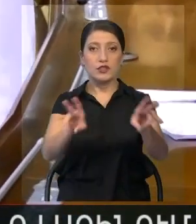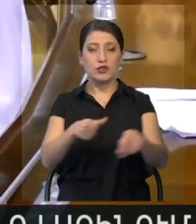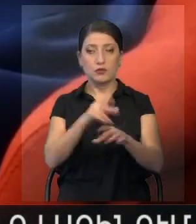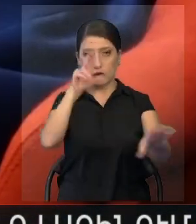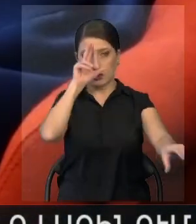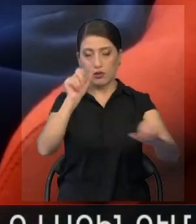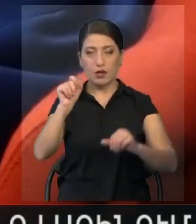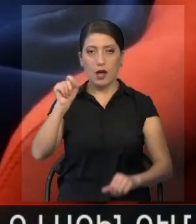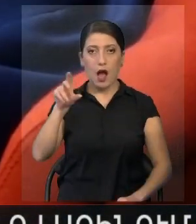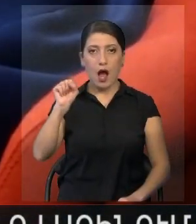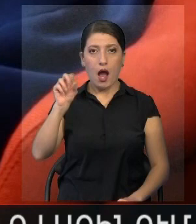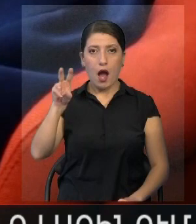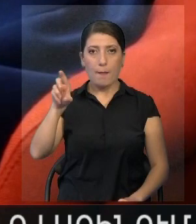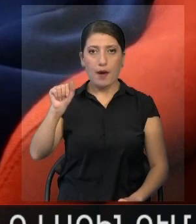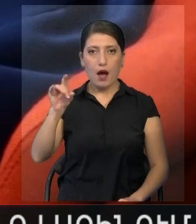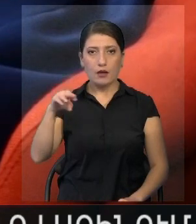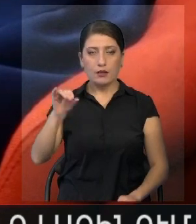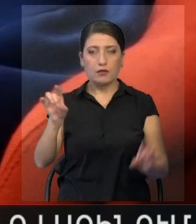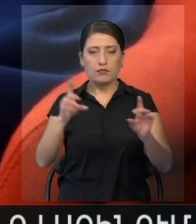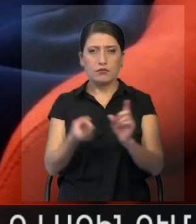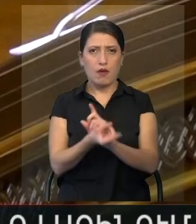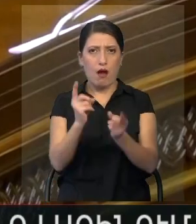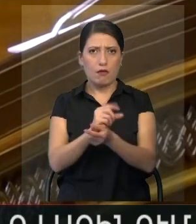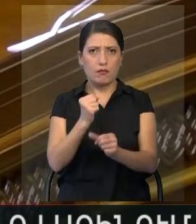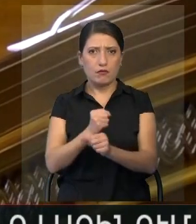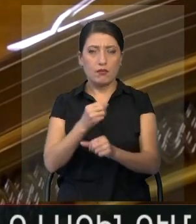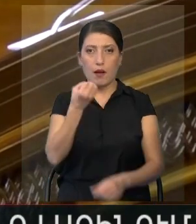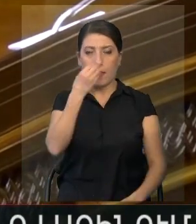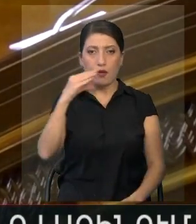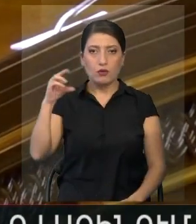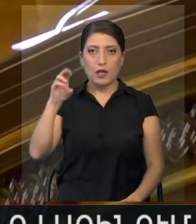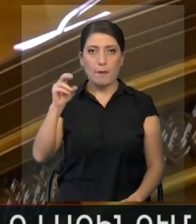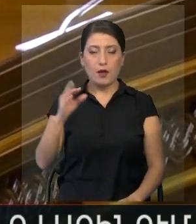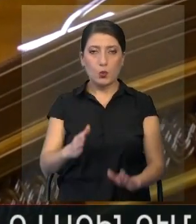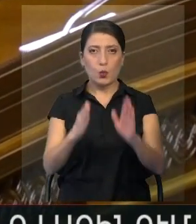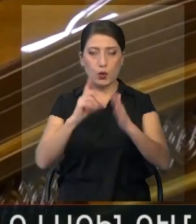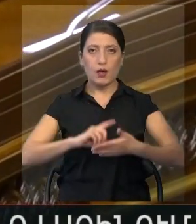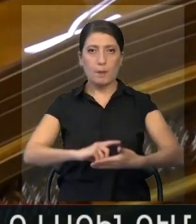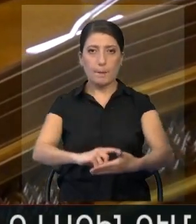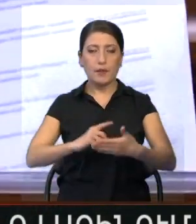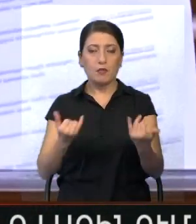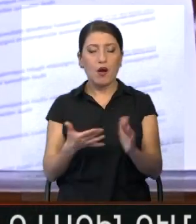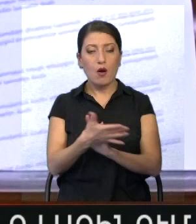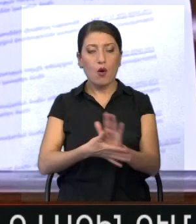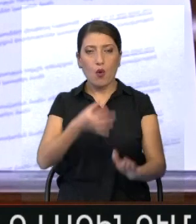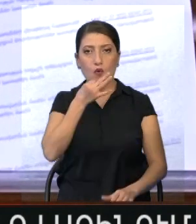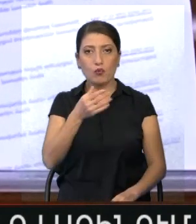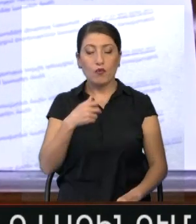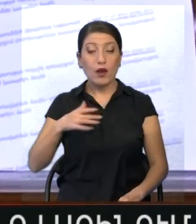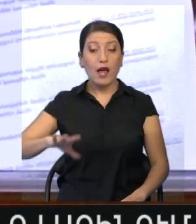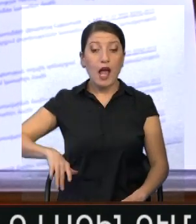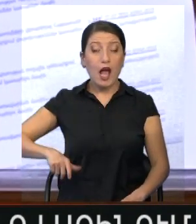իշխանությունը Համբարյանի համոզմամբ ճիշտ հակառակն է անում։ Բաքու Ստեփանակերտ ուղիղ բանակցություններից հիմա խոսում են, որ իրենց